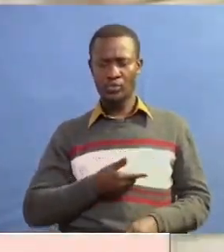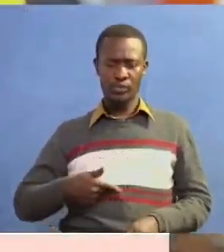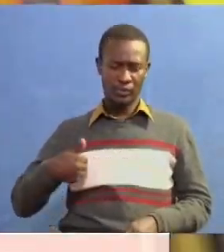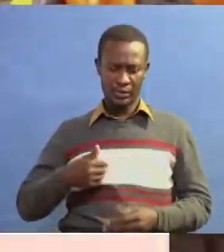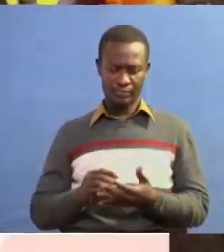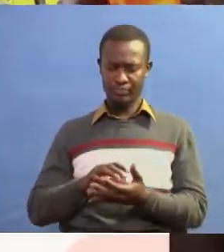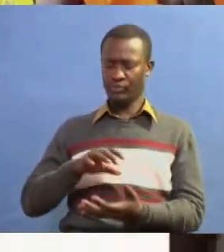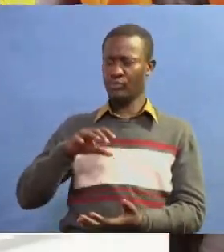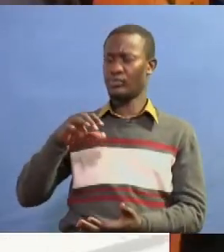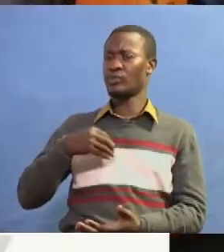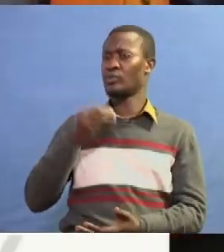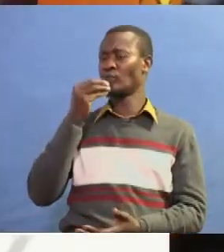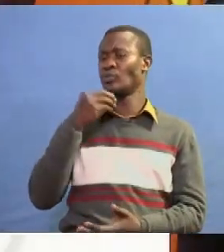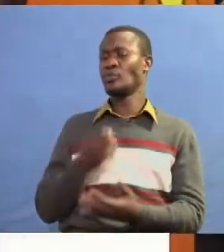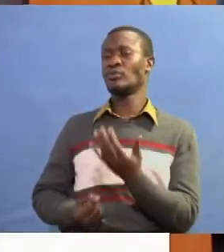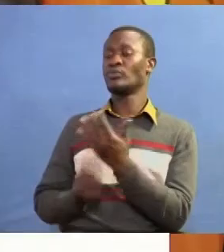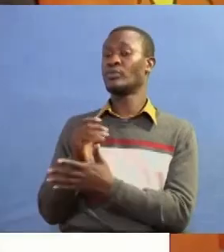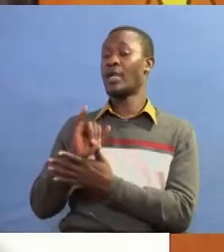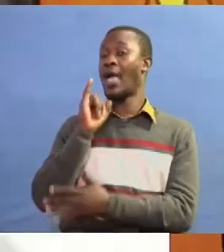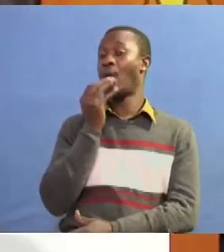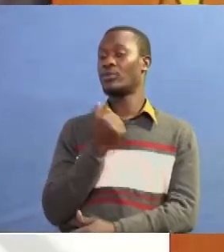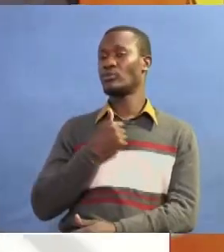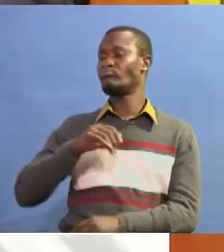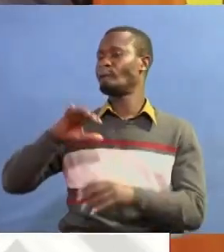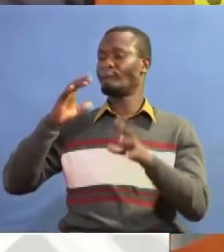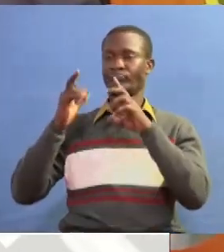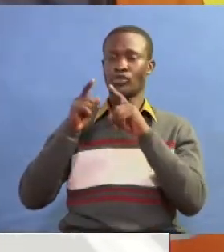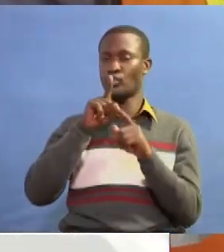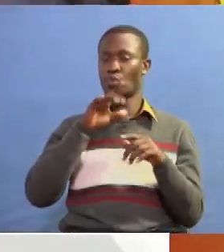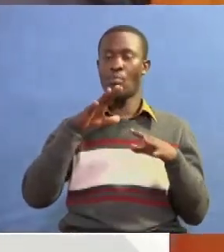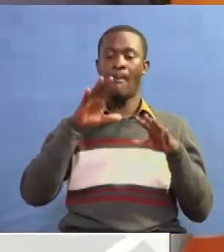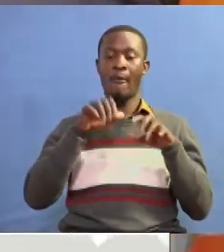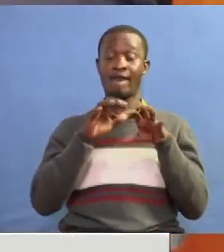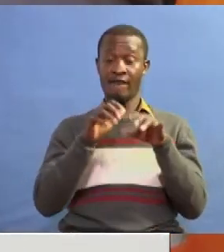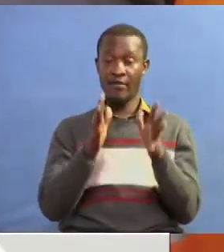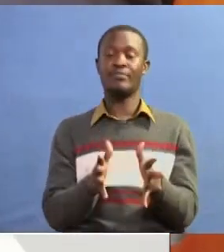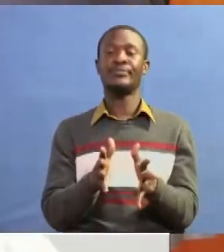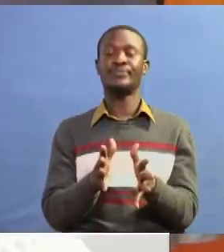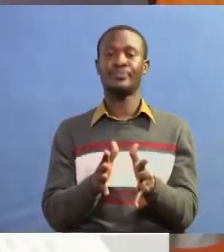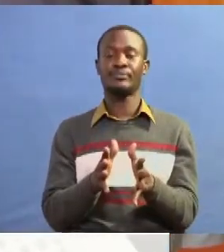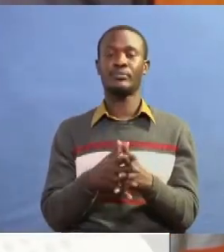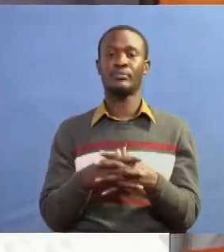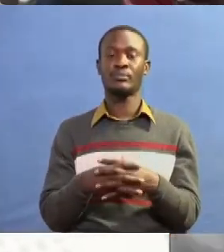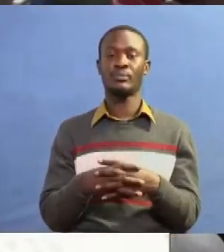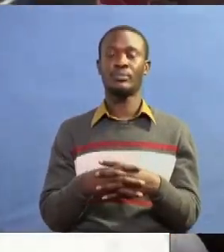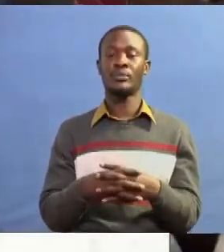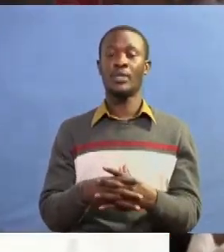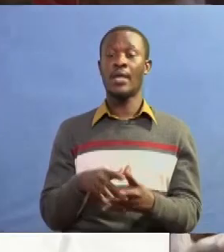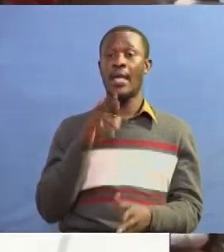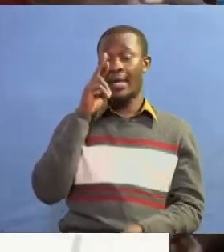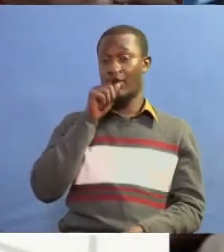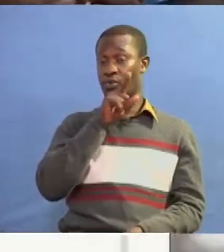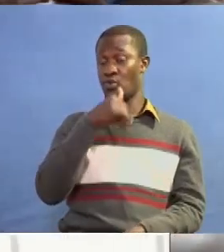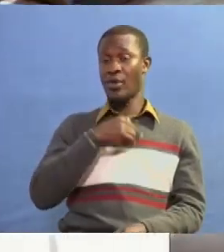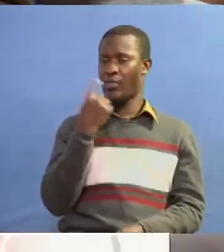food production by farmers. Nataka niwapongeze nyinyi wakulima kwa sababu nyinyi ndio